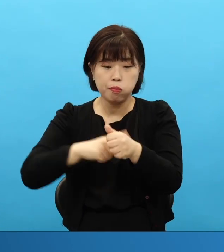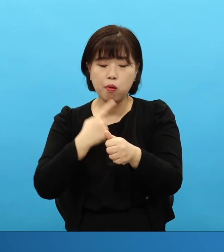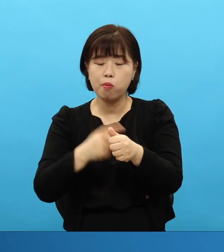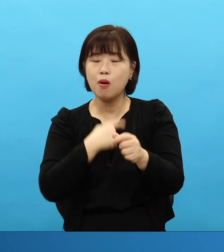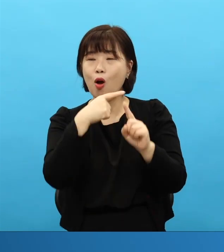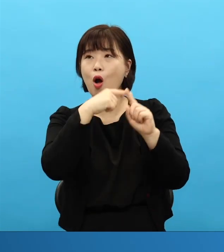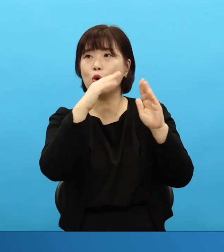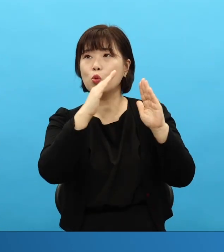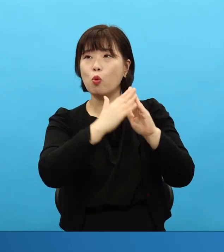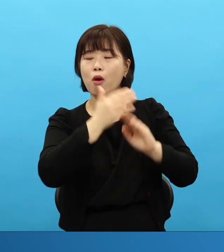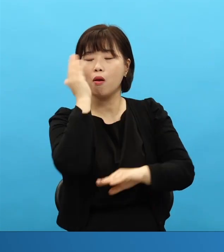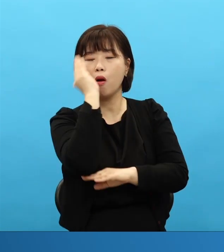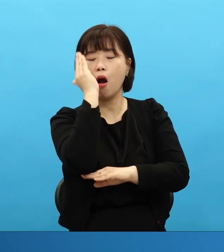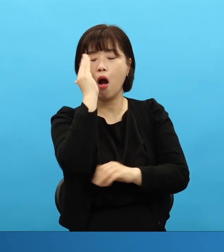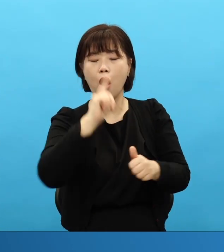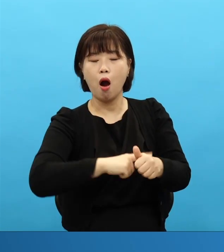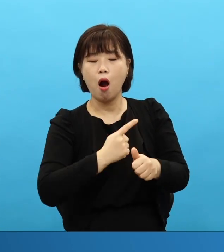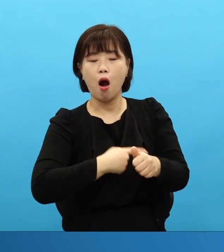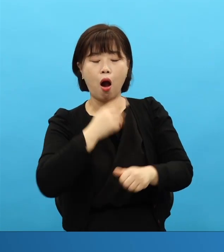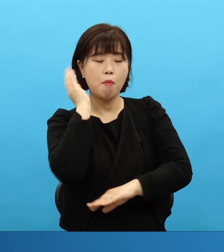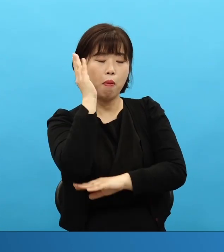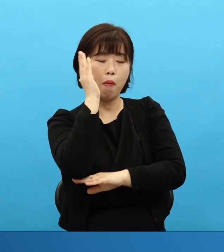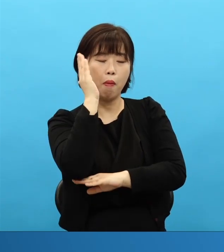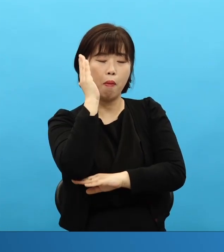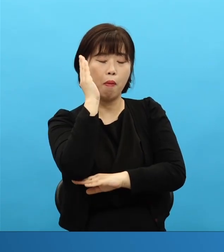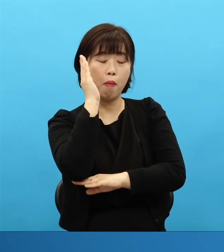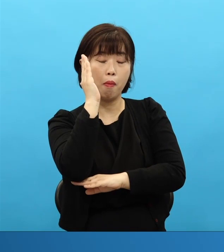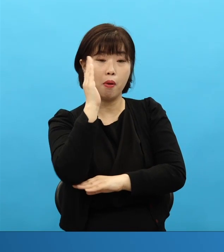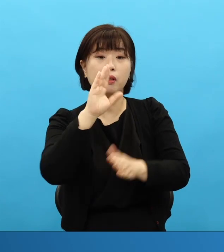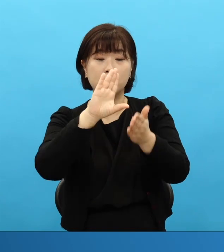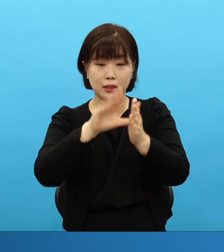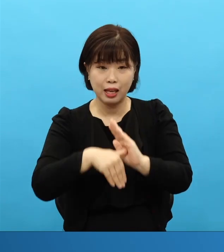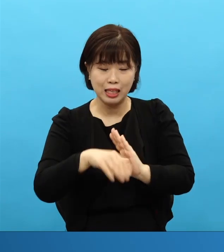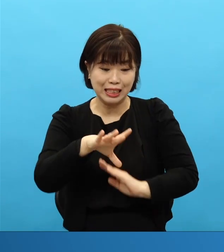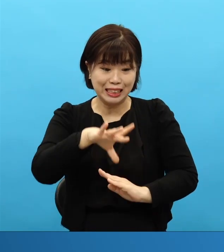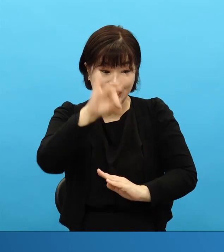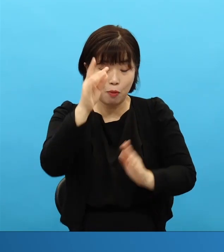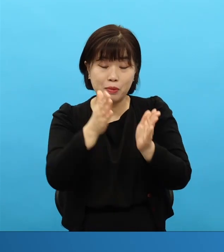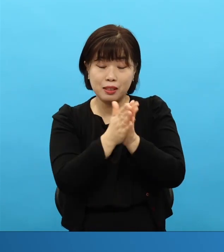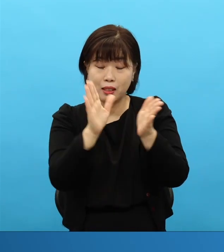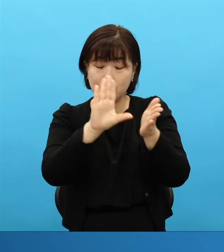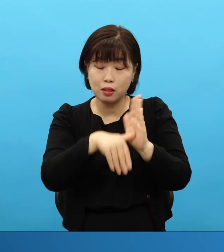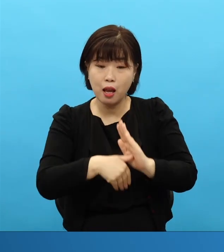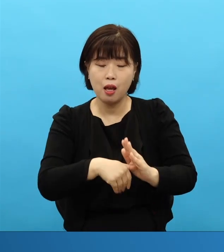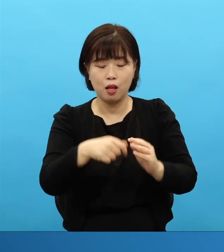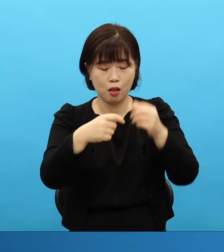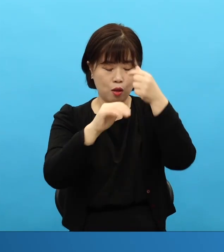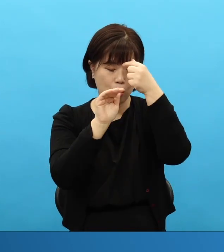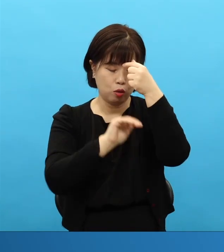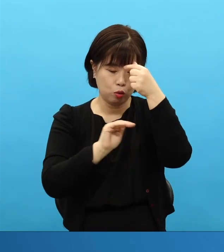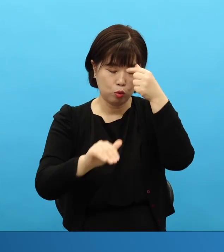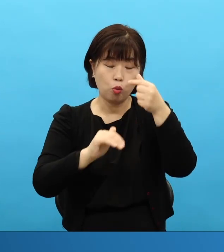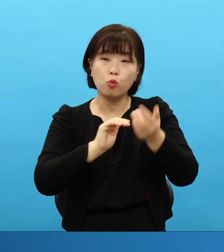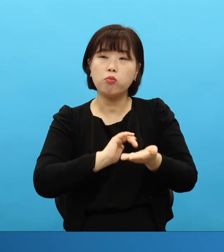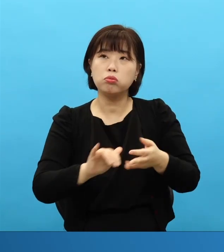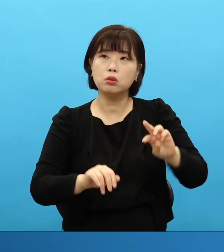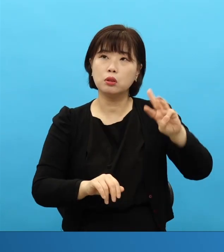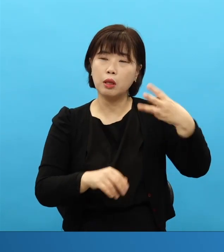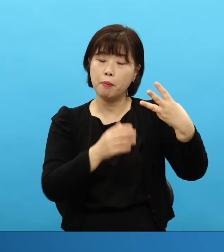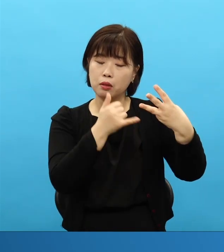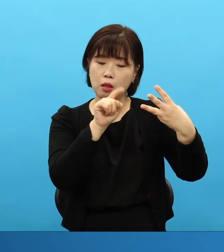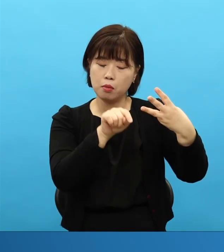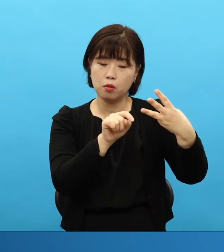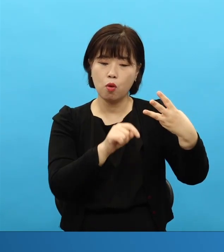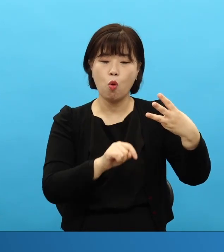교회에다가 쏟아보니까 그때 우리 교인이 300명이 했는데, 아니 300명이 500명으로, 500명이